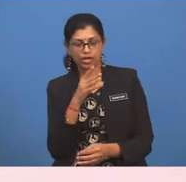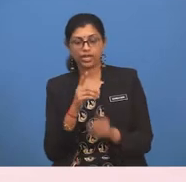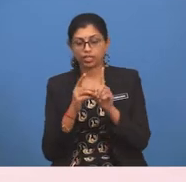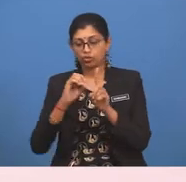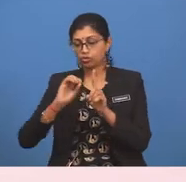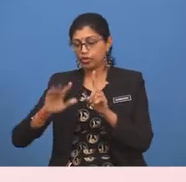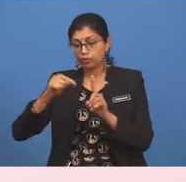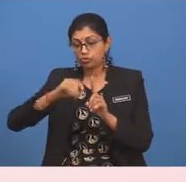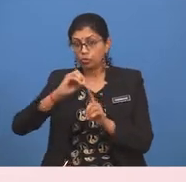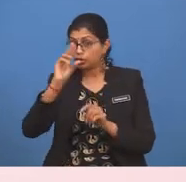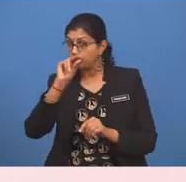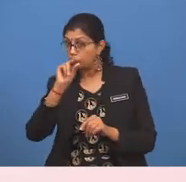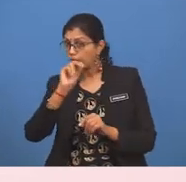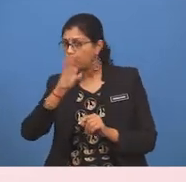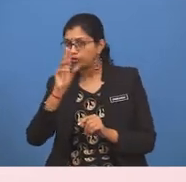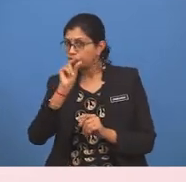dimansuhkan.